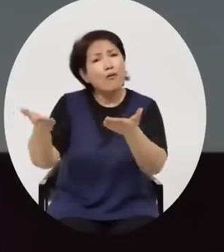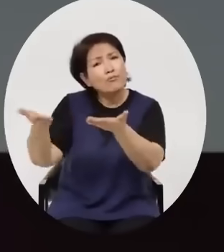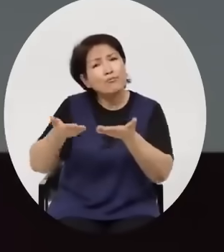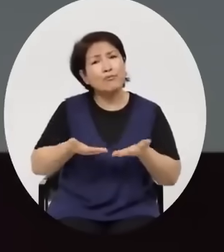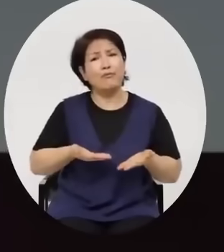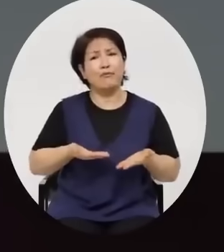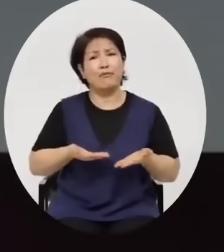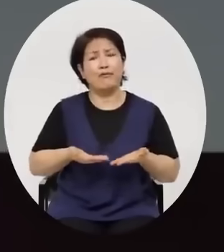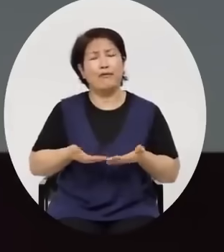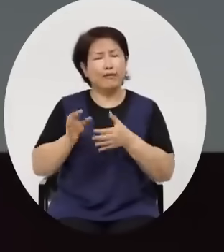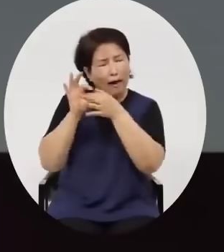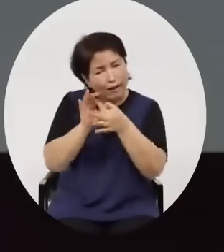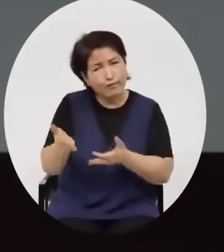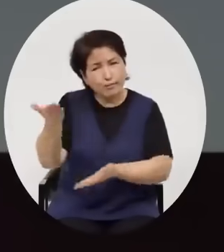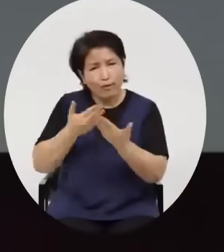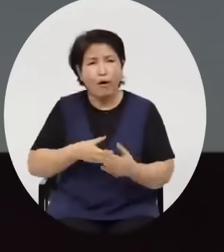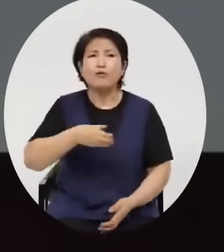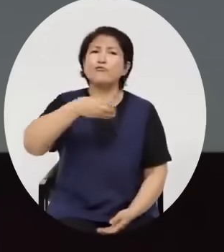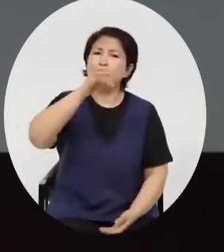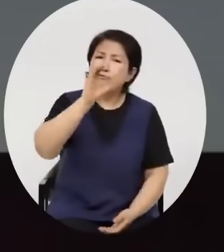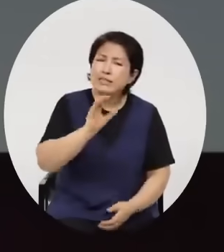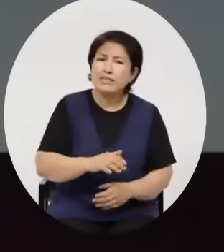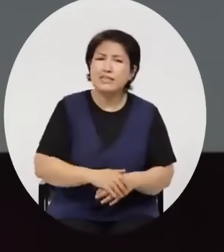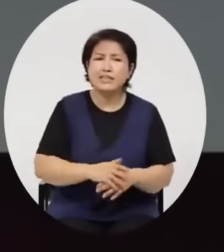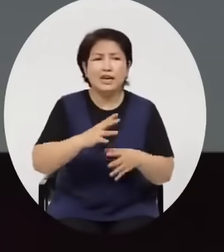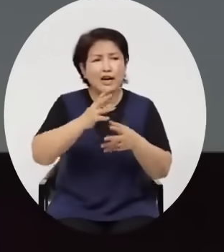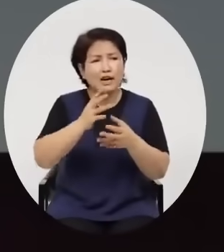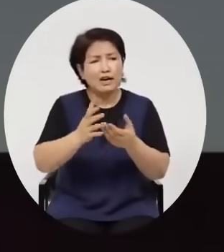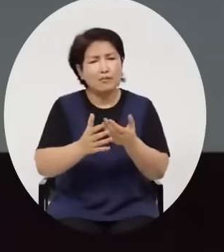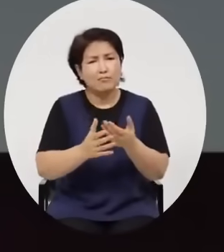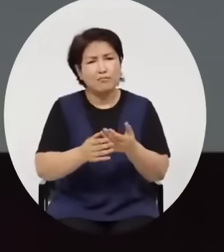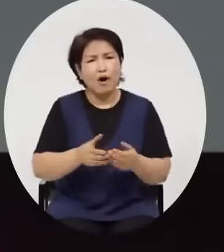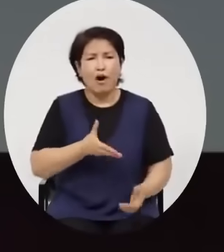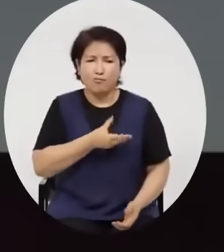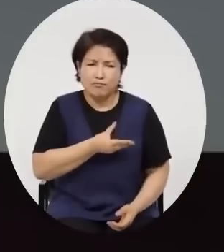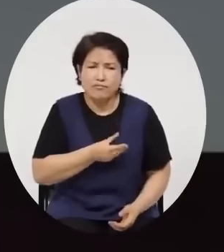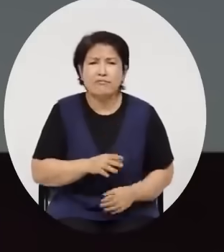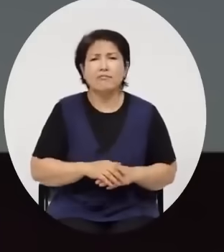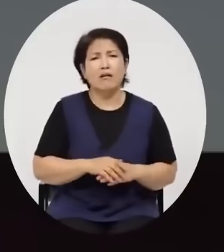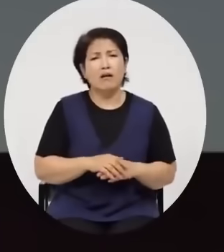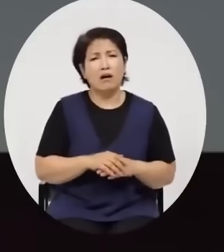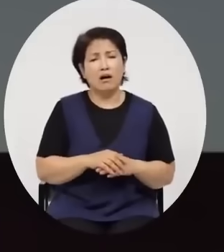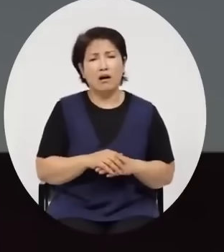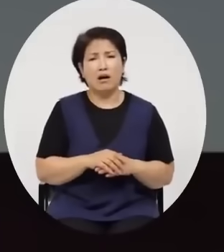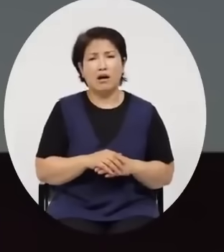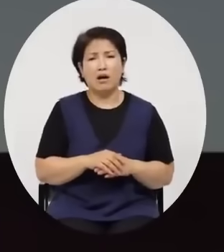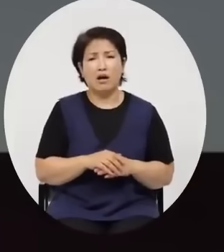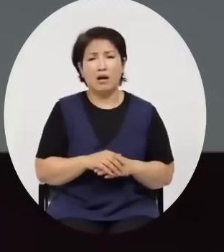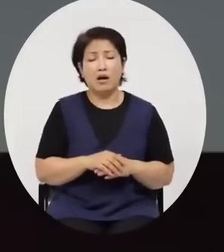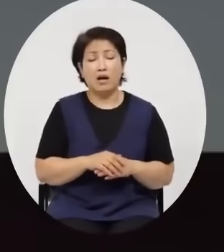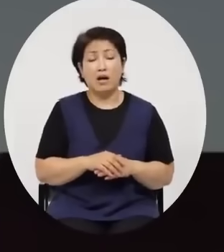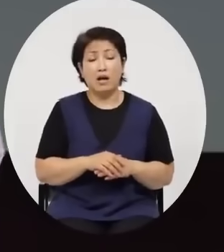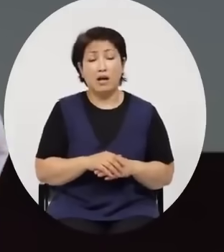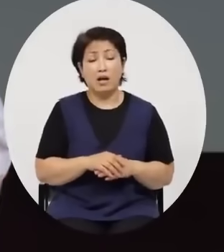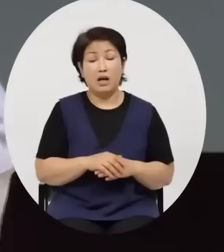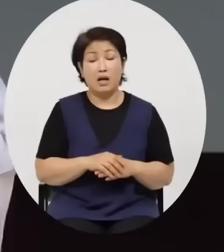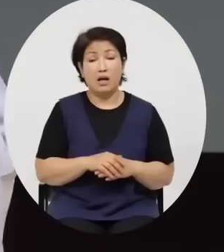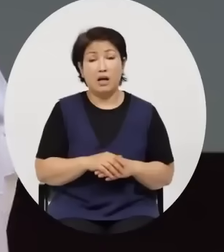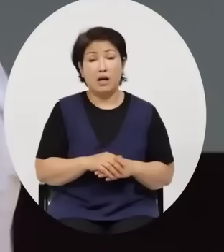줘요. 아시겠어요? 주스를 주고 가든지, 뭐, 우유를 주고 가든지. 그러면